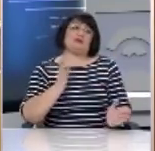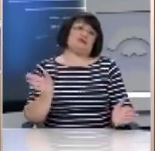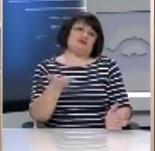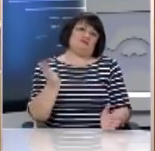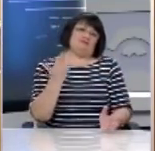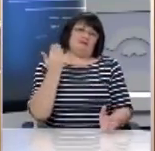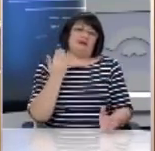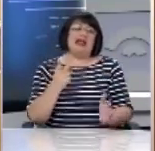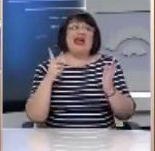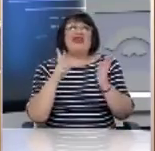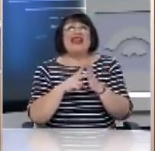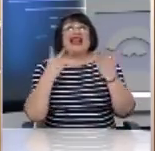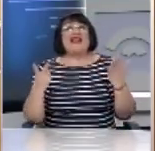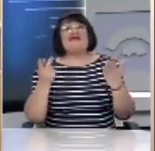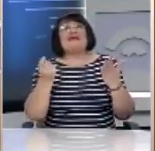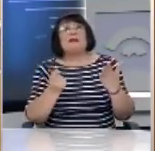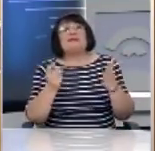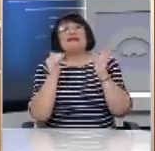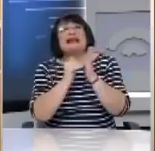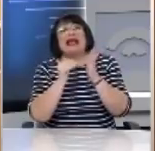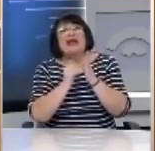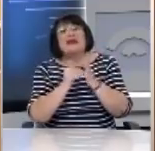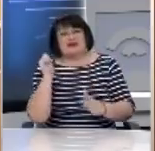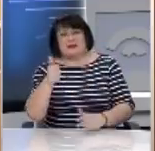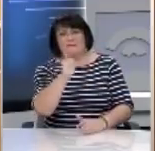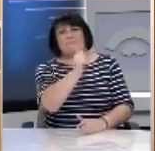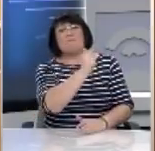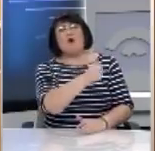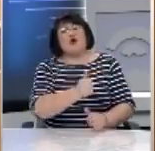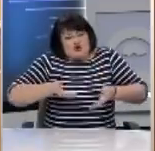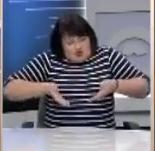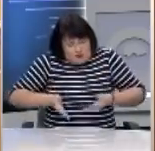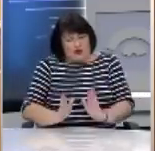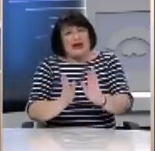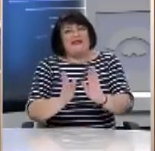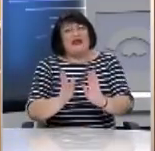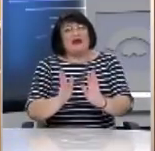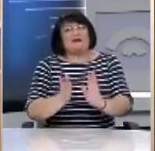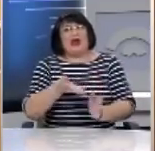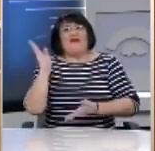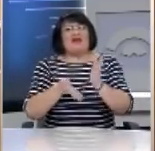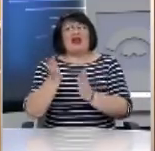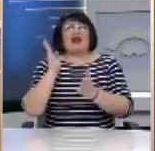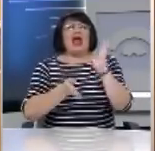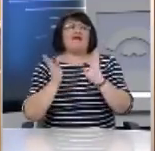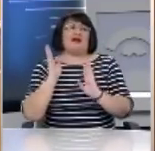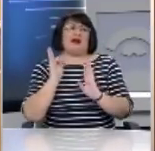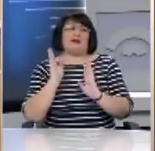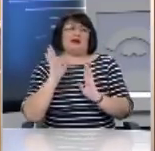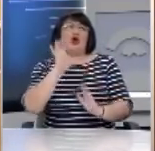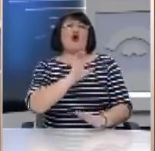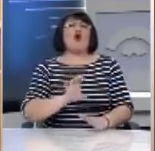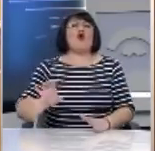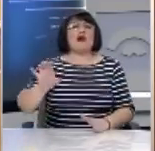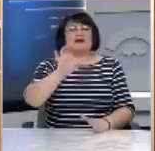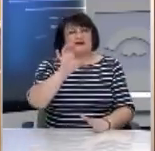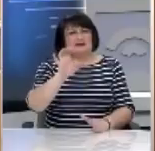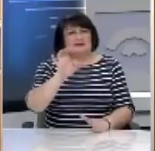υπήρξαν 17.500 οικειοθελείς επιστροφές στις χώρες καταγωγής. Στις χώρες καταγωγής, σύμφωνα με το